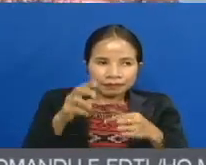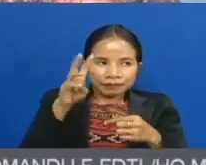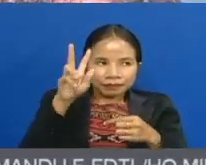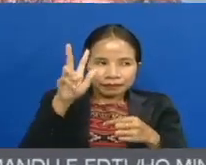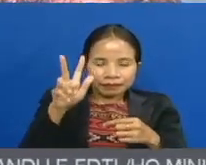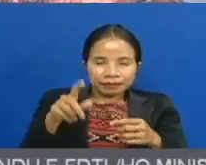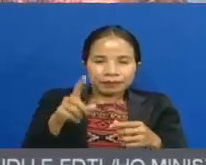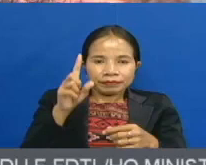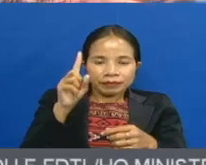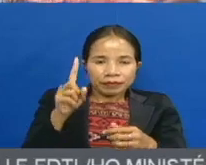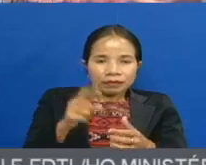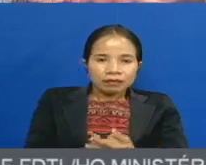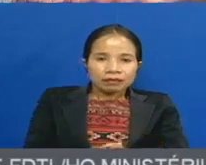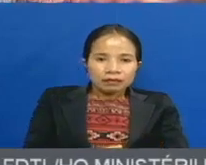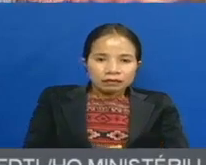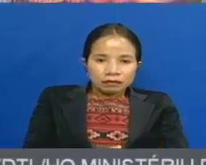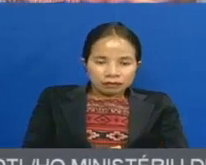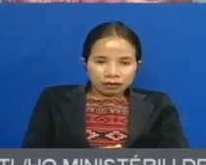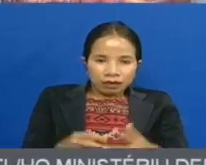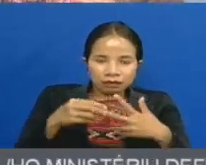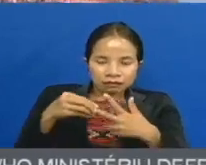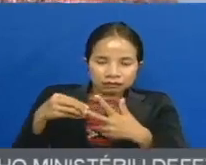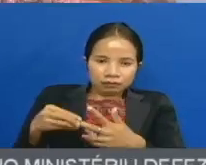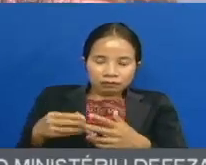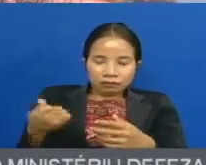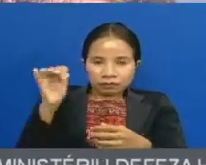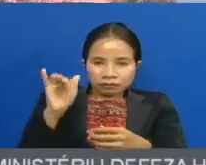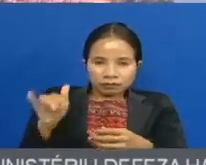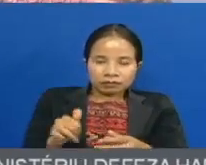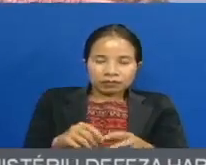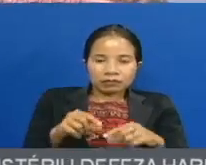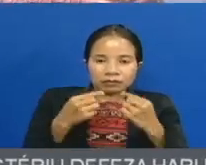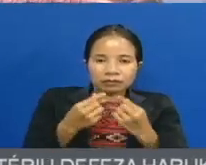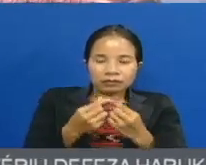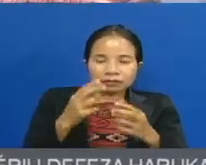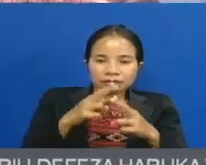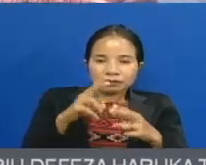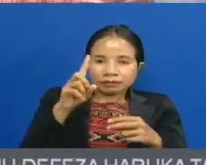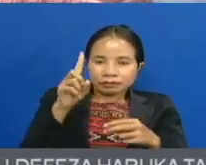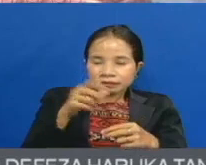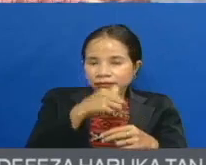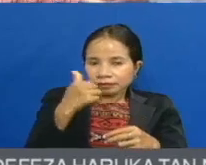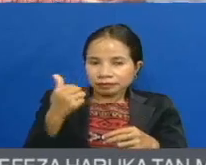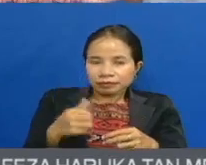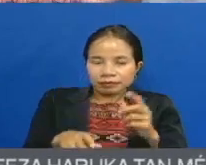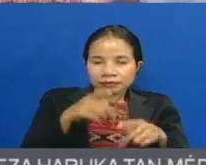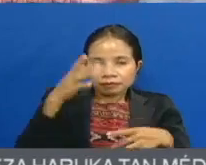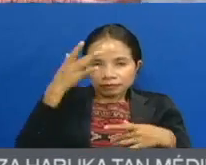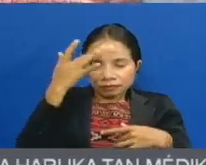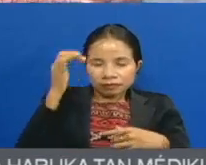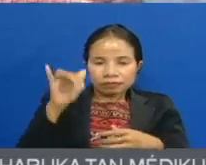ida para medico specialist sira e bloco andar tolu de fale oba paciente sira mora